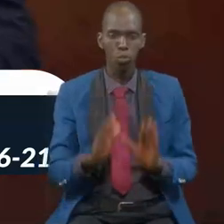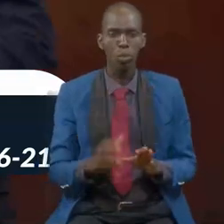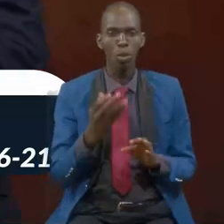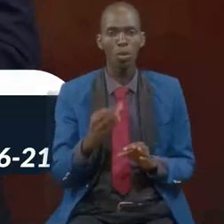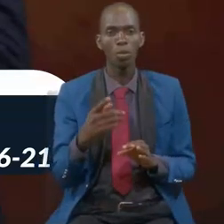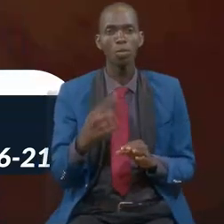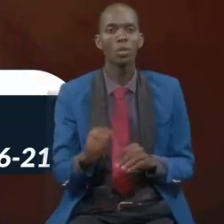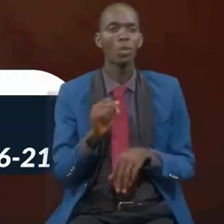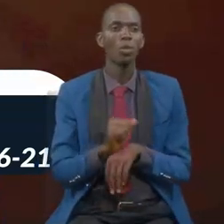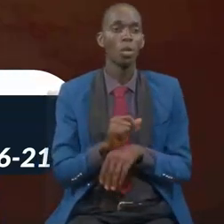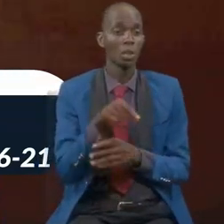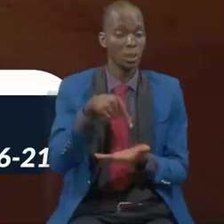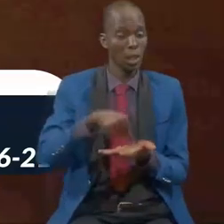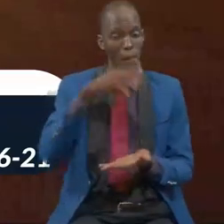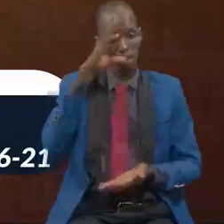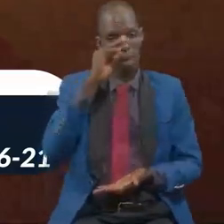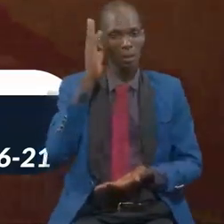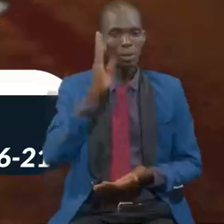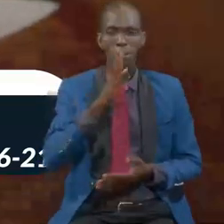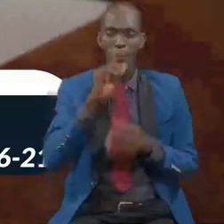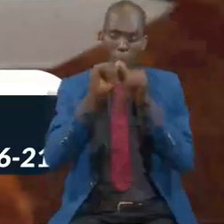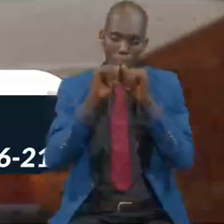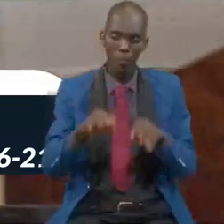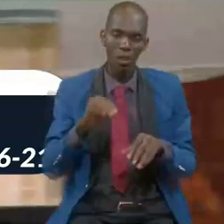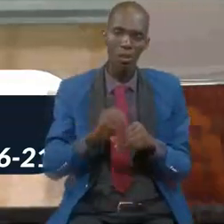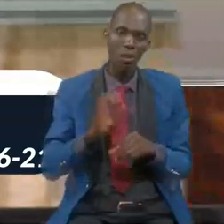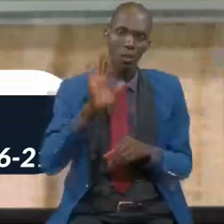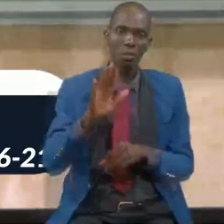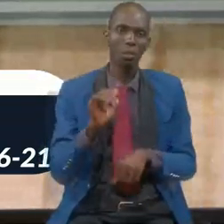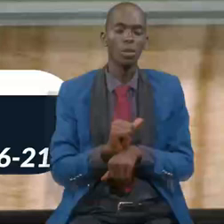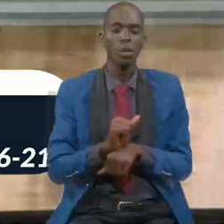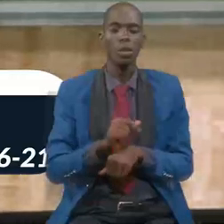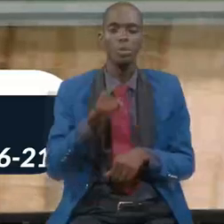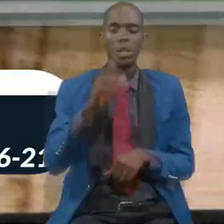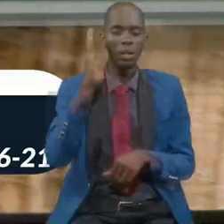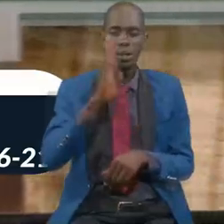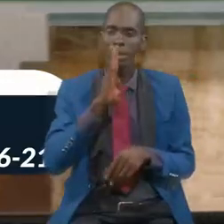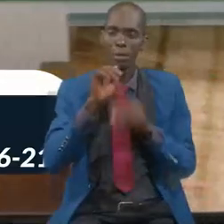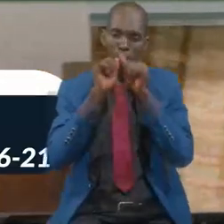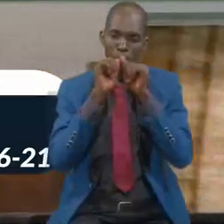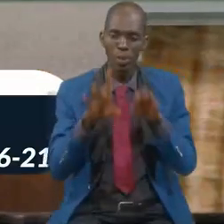l'œuvre, celui-là sera heureux dans son activité. Vous serez